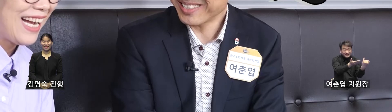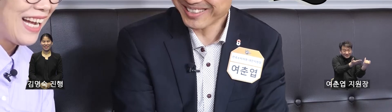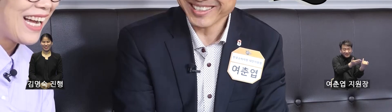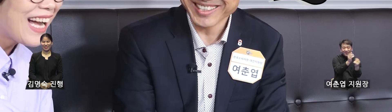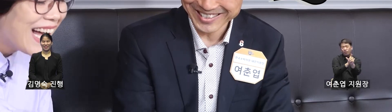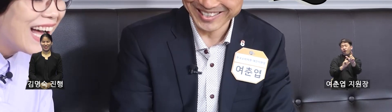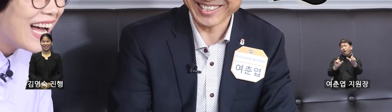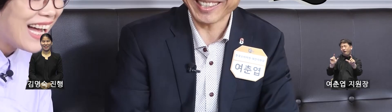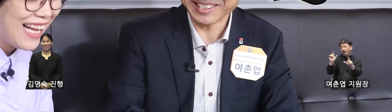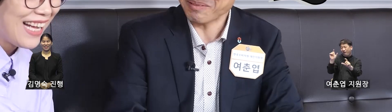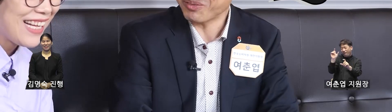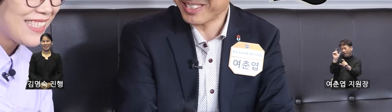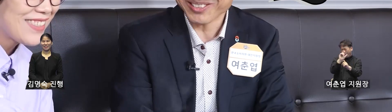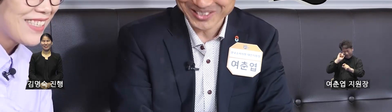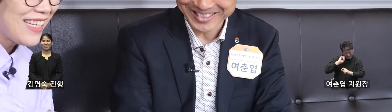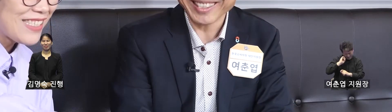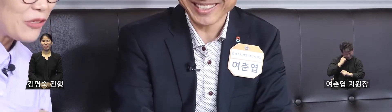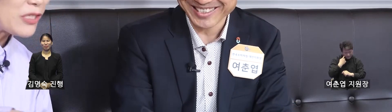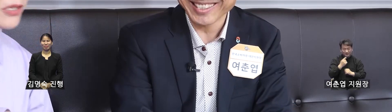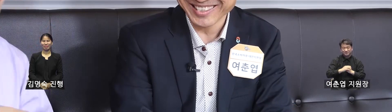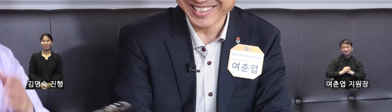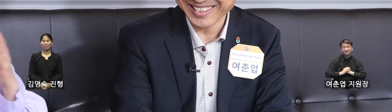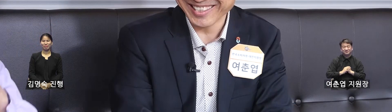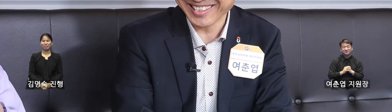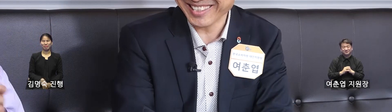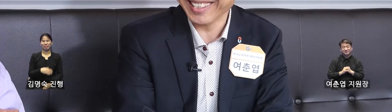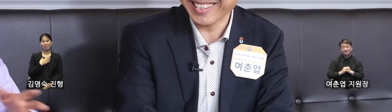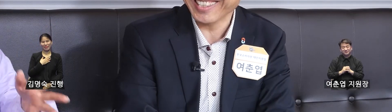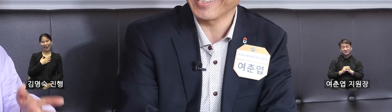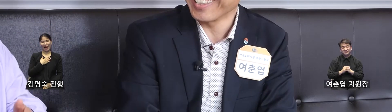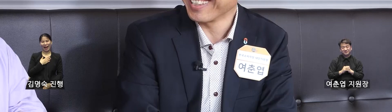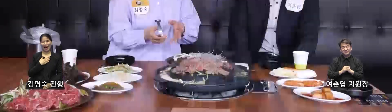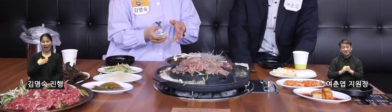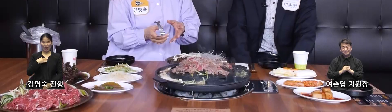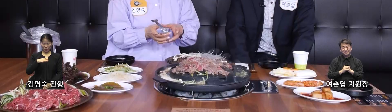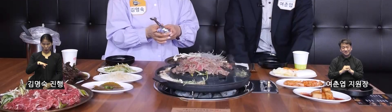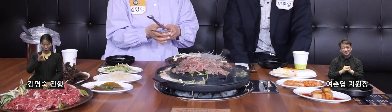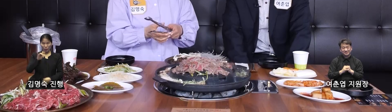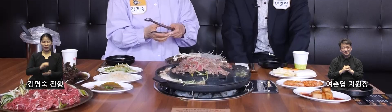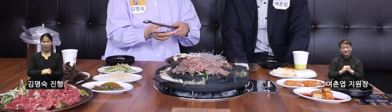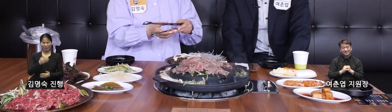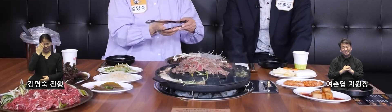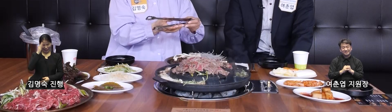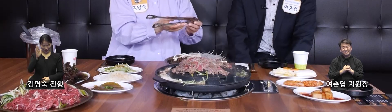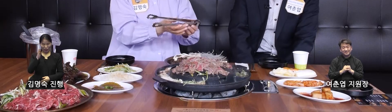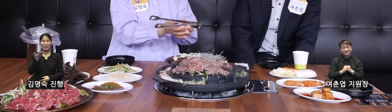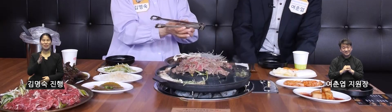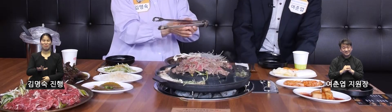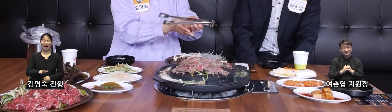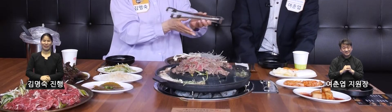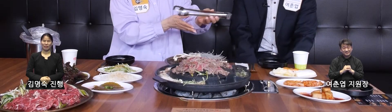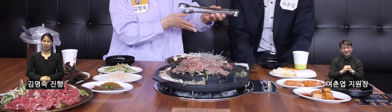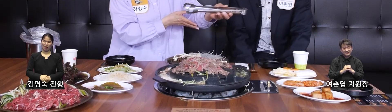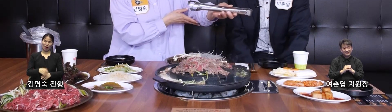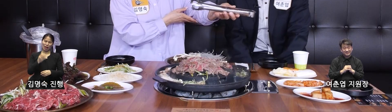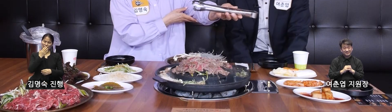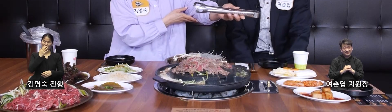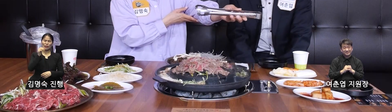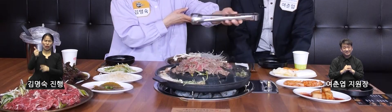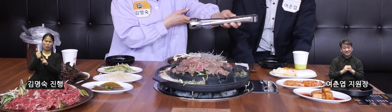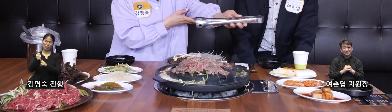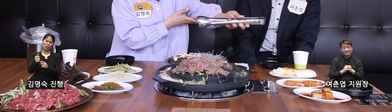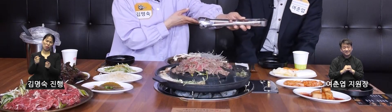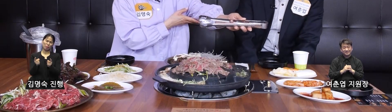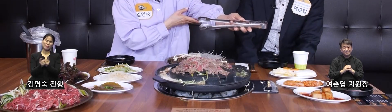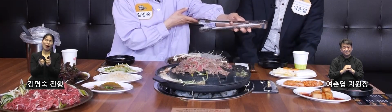MC님은 훨씬 더 예, 예쁘시고 저희가 이게 처음이라 좀 낯선데 우리 사장님이 좀 어떻게 여기 손